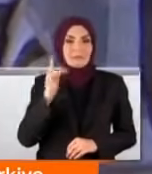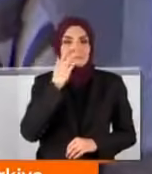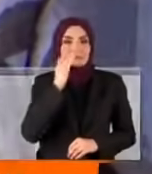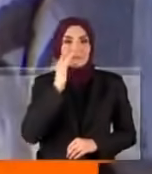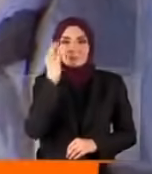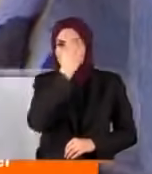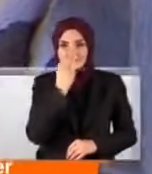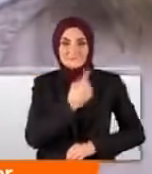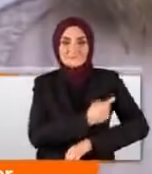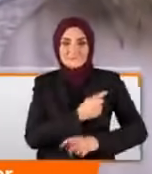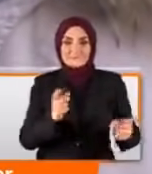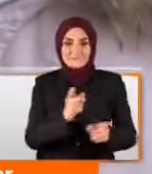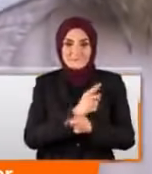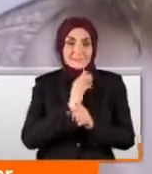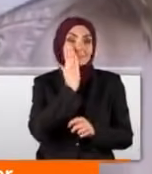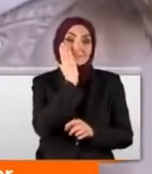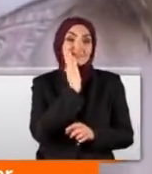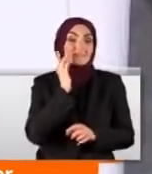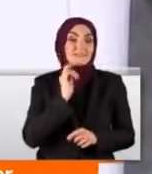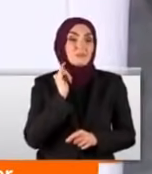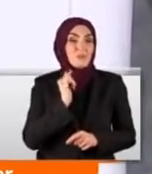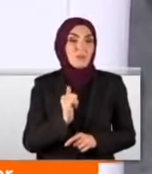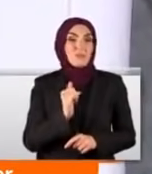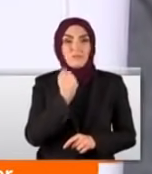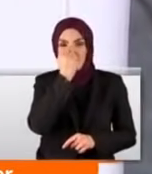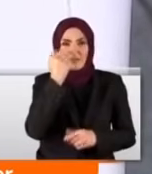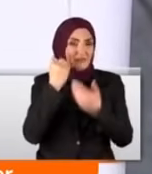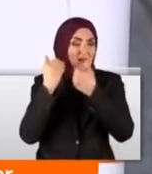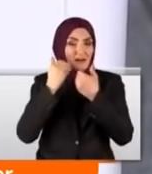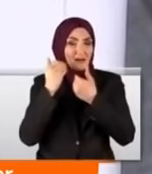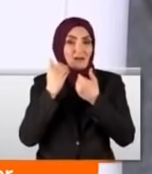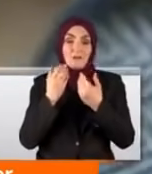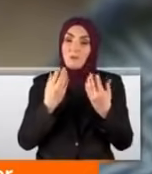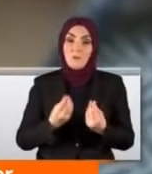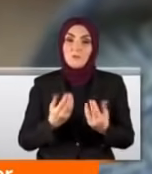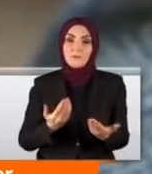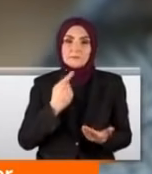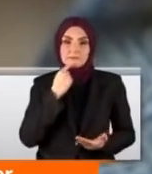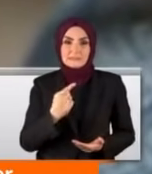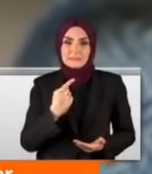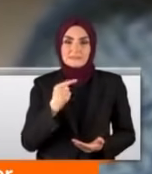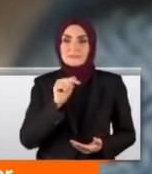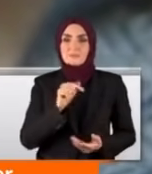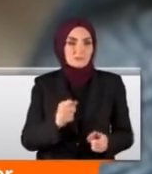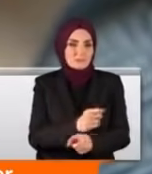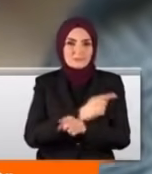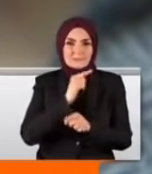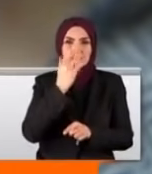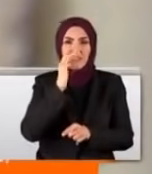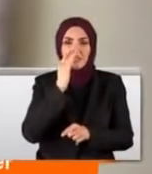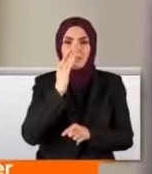ürünlerin ciltte onarılamayacak yaralar açabileceği konusunda uyarıyor. Peki ama ürünün sahte olduğu nasıl anlaşılır?